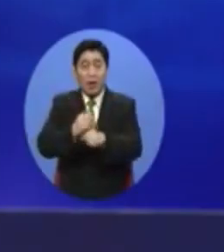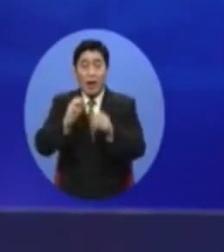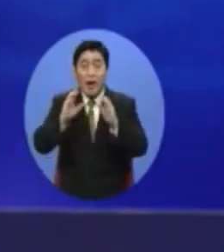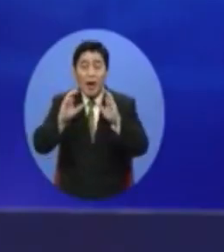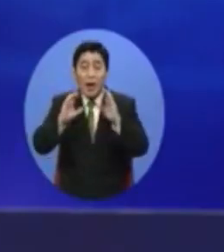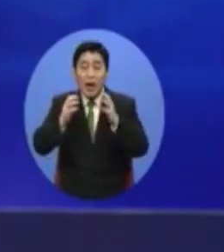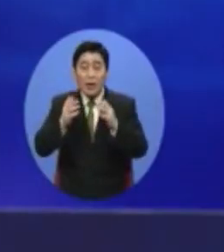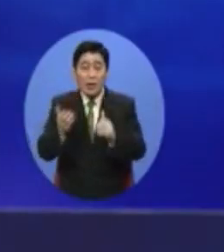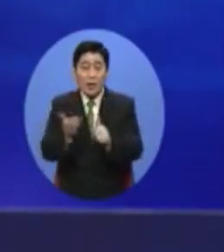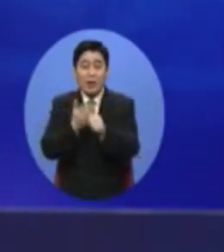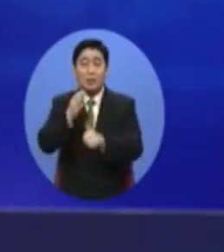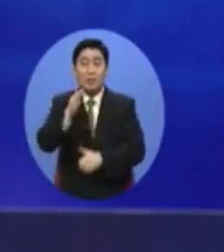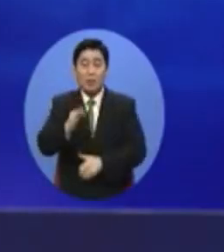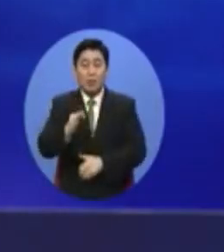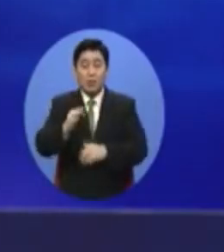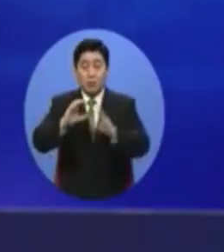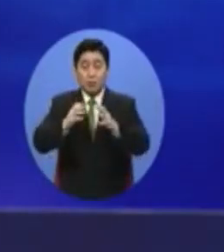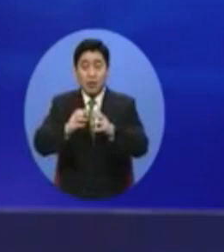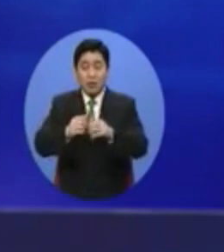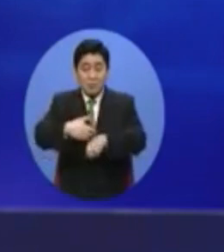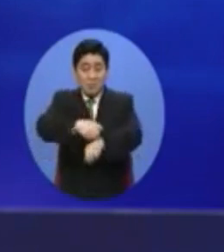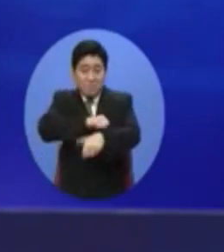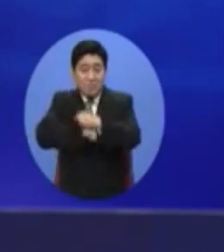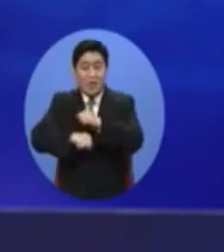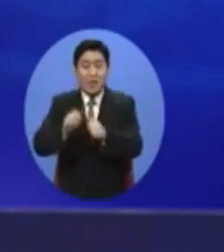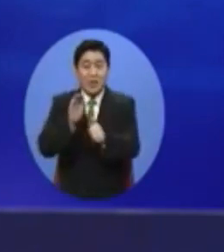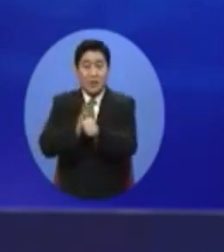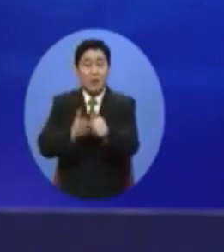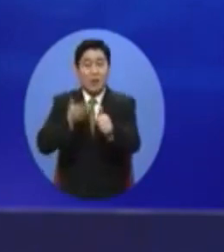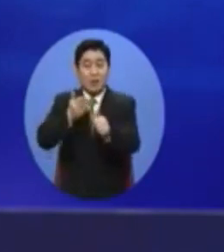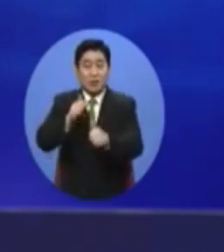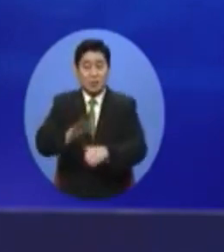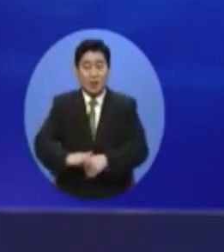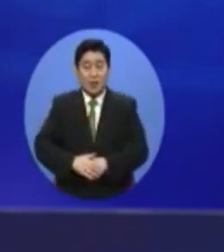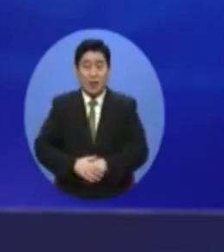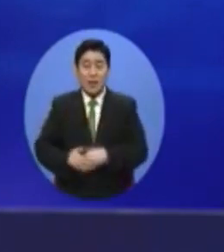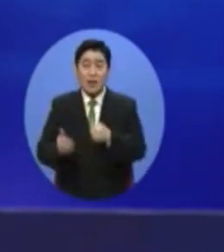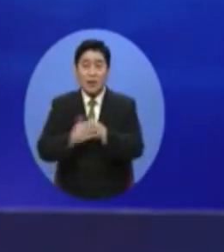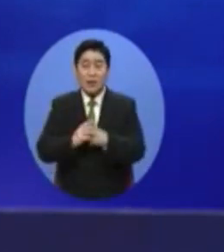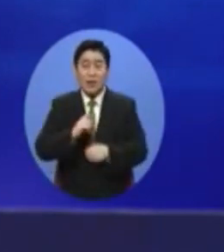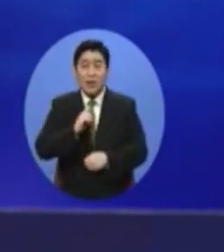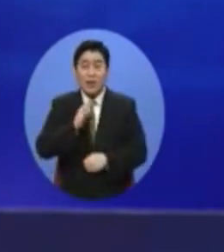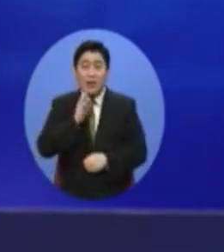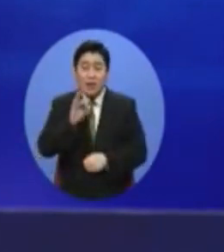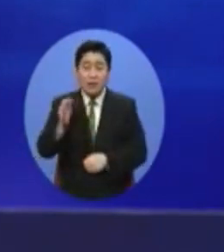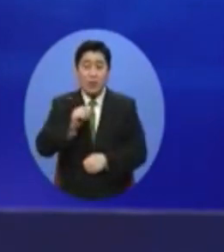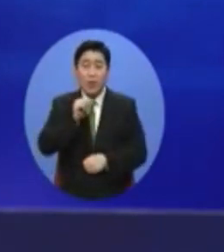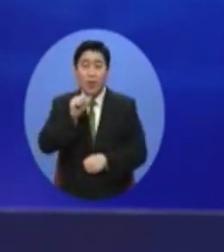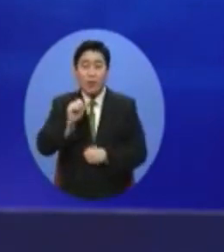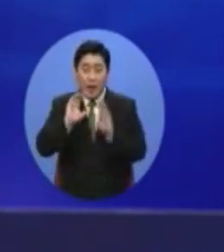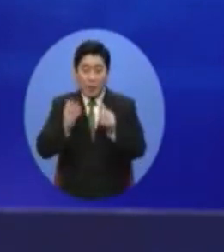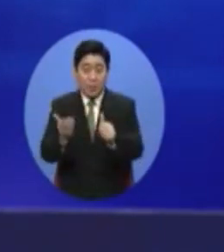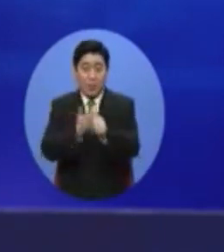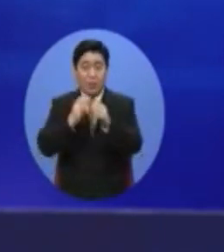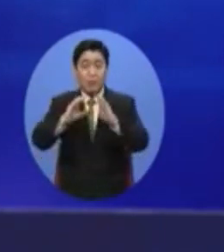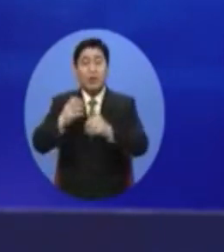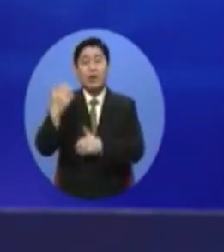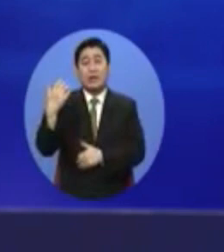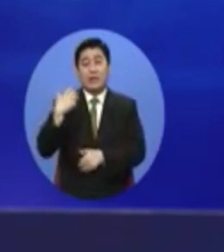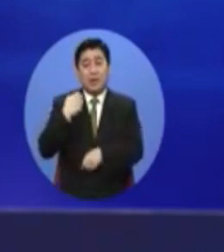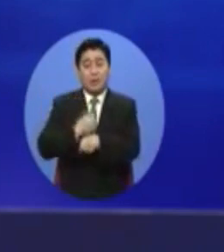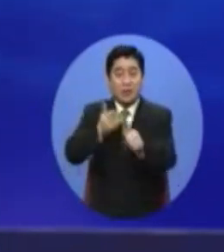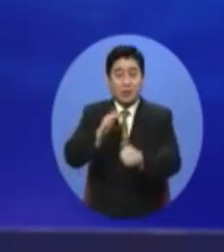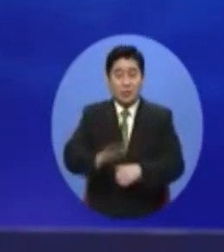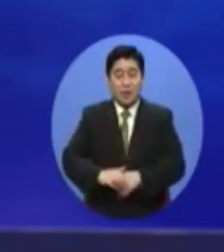아이 기르는 비용을 국가에서 적극 지원을 하겠습니다. 그래서 0세부터 5세 보육은 국가가 책임을